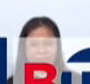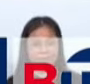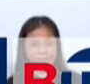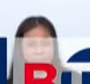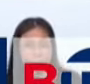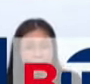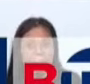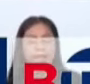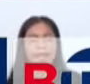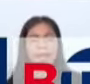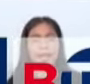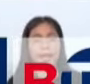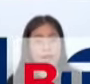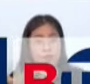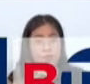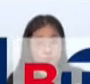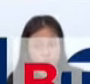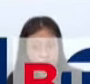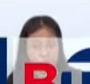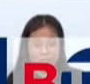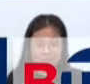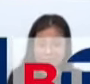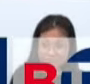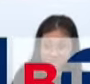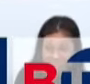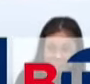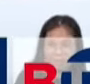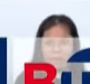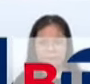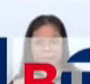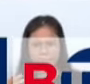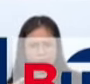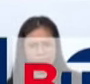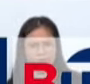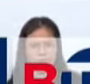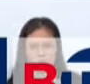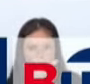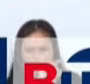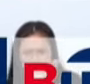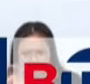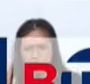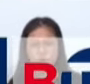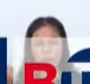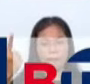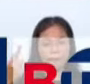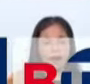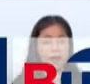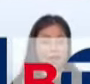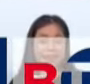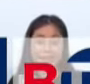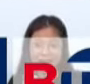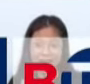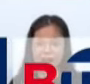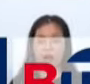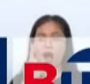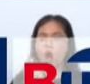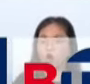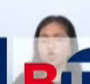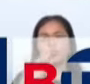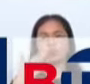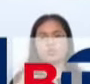negara apakah perorangan tapi terutama juga negara harus dengan contoh